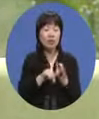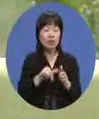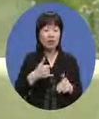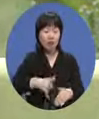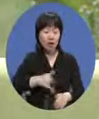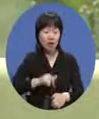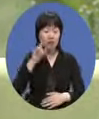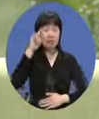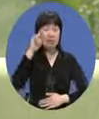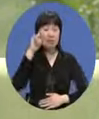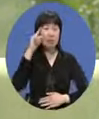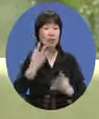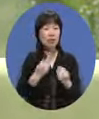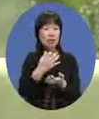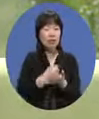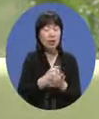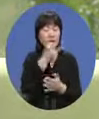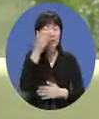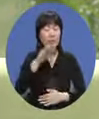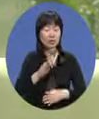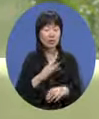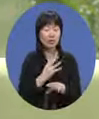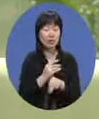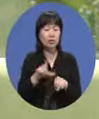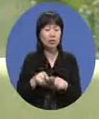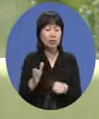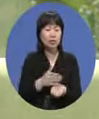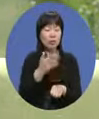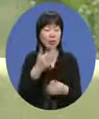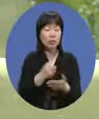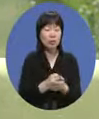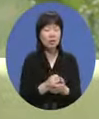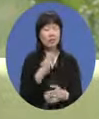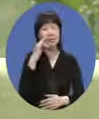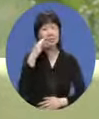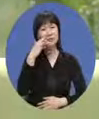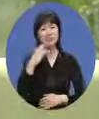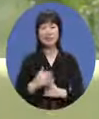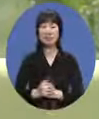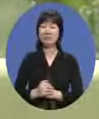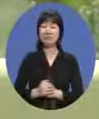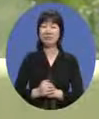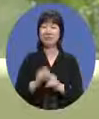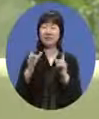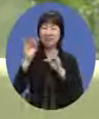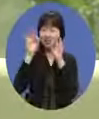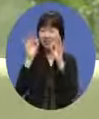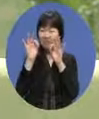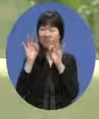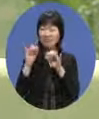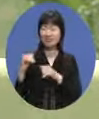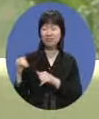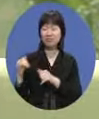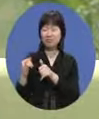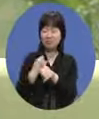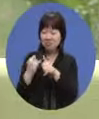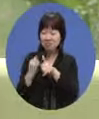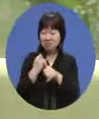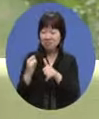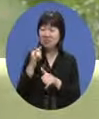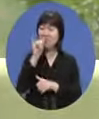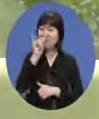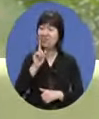스트레스를 많이 받겠지만 언제부터 받는지가 좀 궁금해요. 아, 그러셨어요. 아니, 뭐 살다 보면 뭐 툭탁툭탁 하게